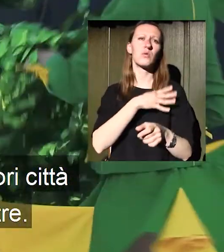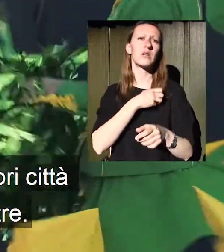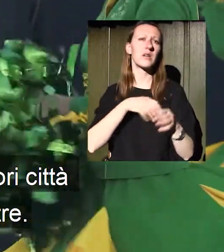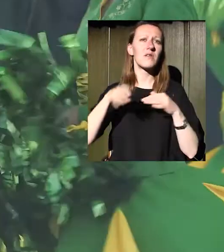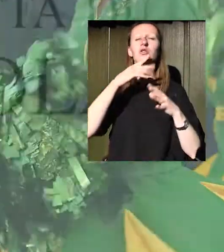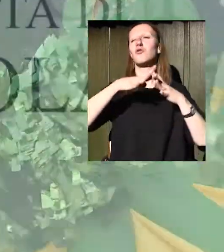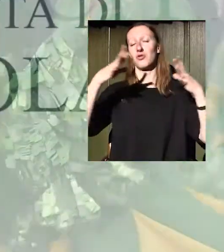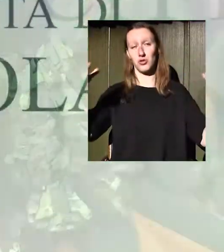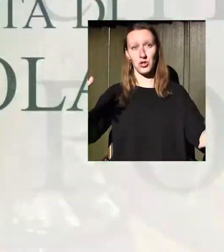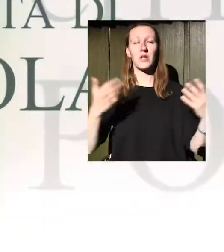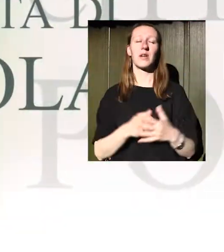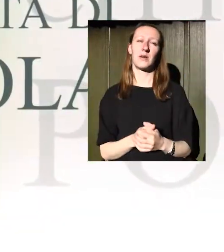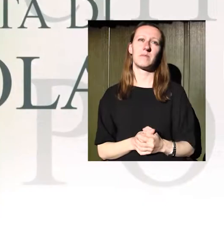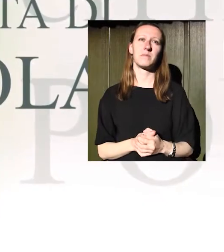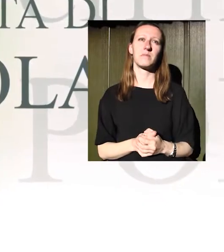i šire.